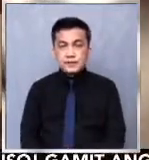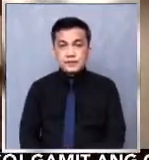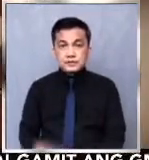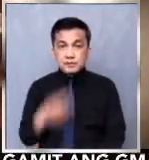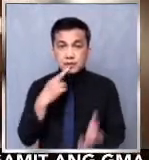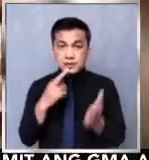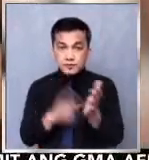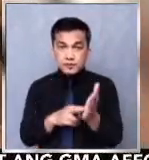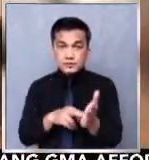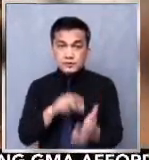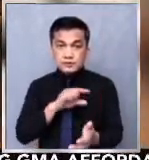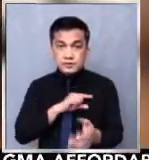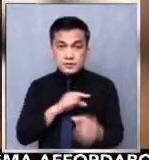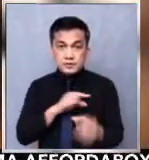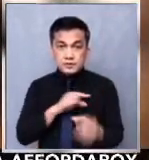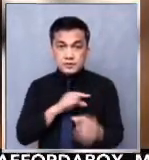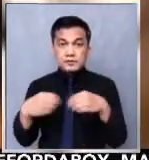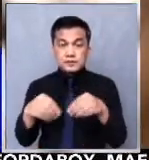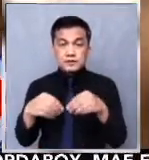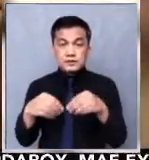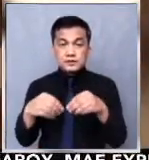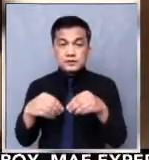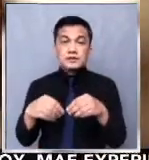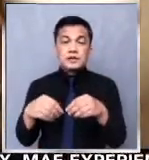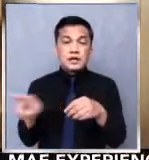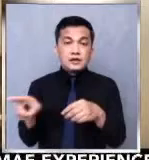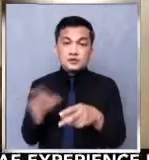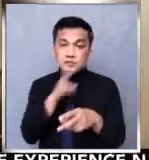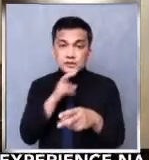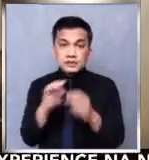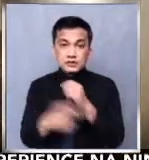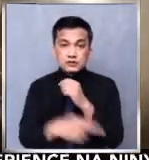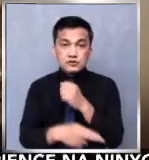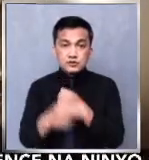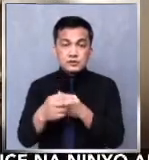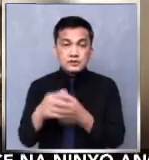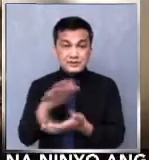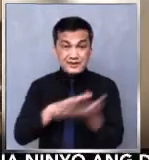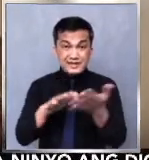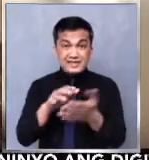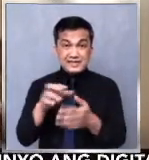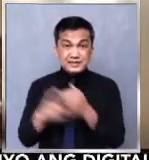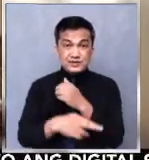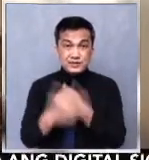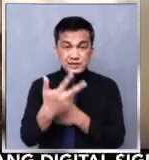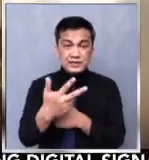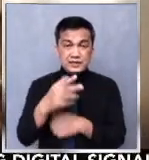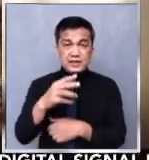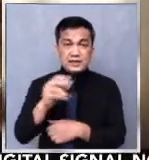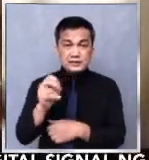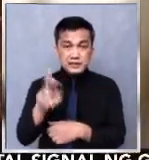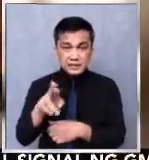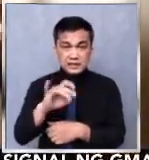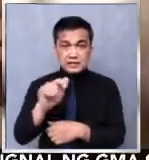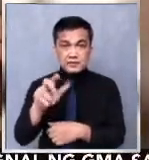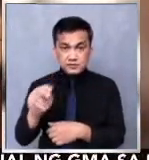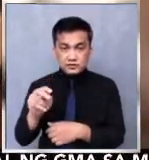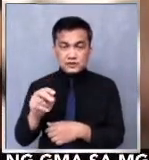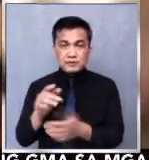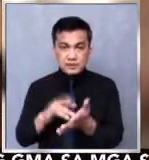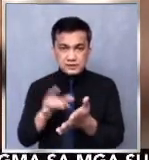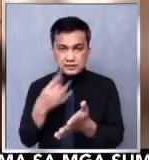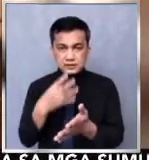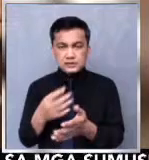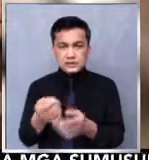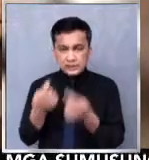ibinibenta raw ng suspect sa mga party sa Region 3, Metro Manila at Calabar Zone ang naturang regulated drugs. Sinisikap pa rin namin makuha ang panig ng